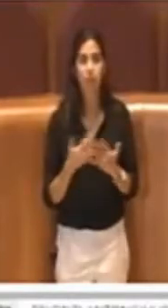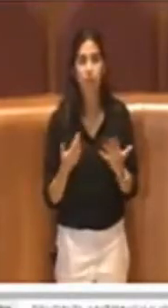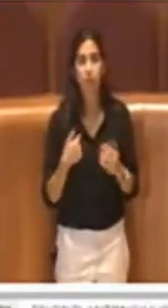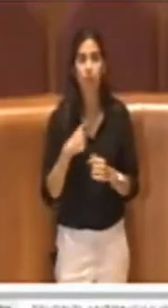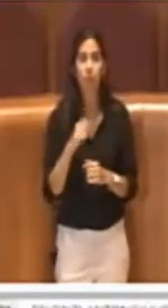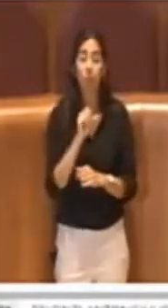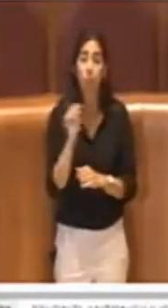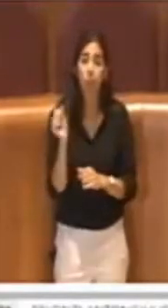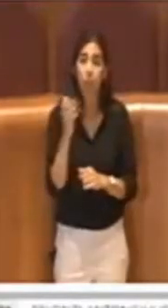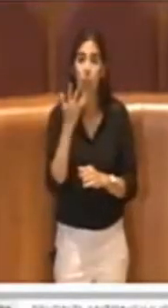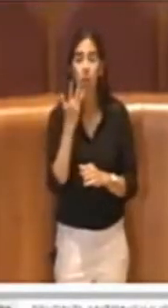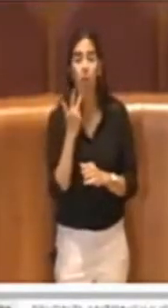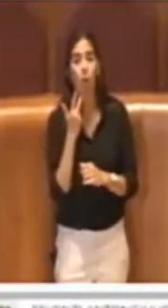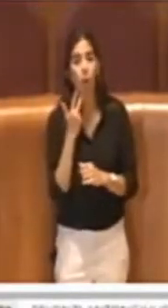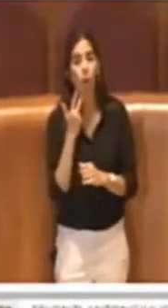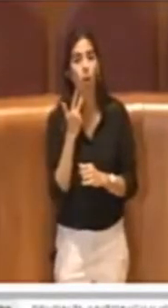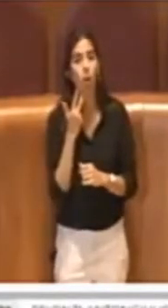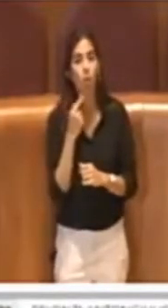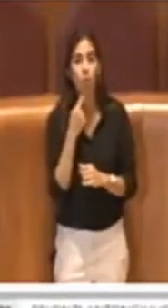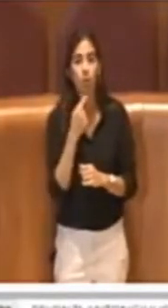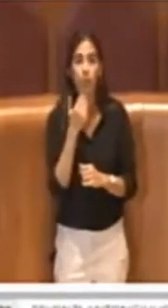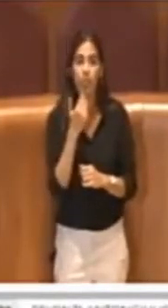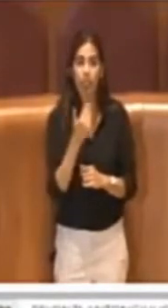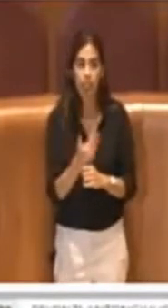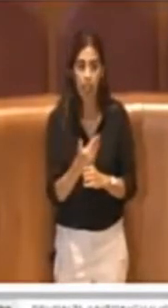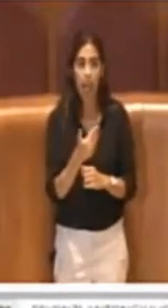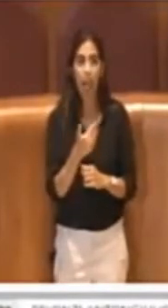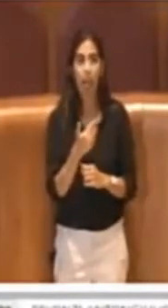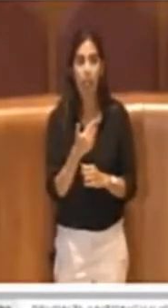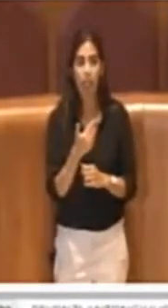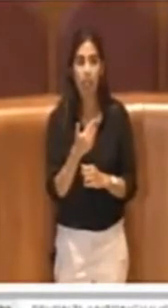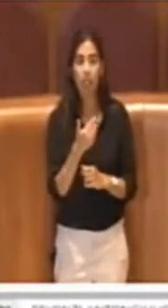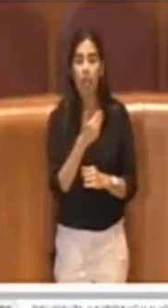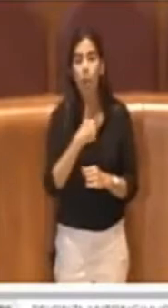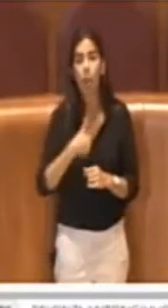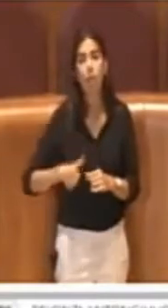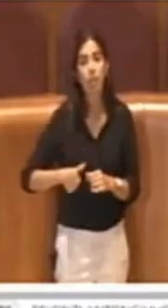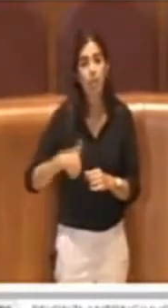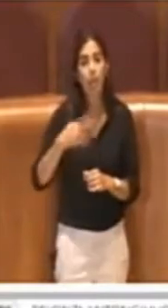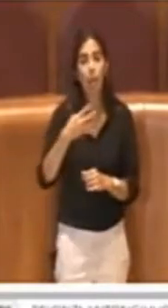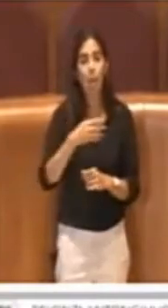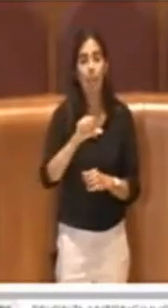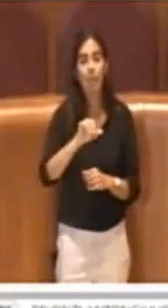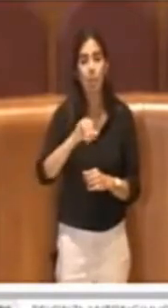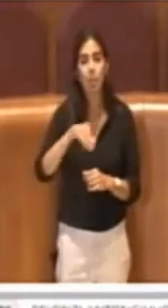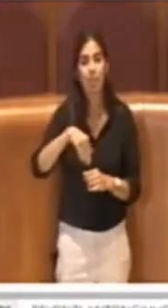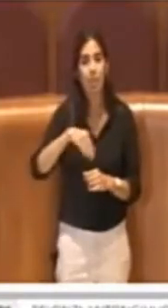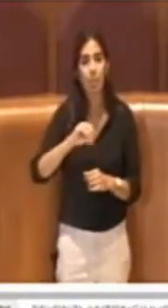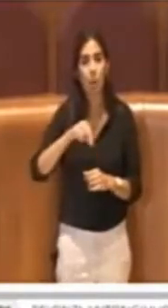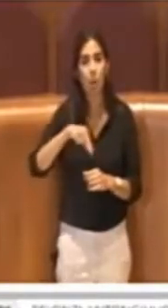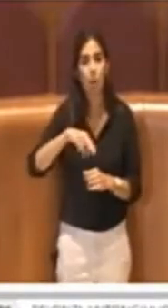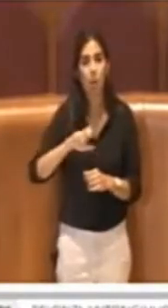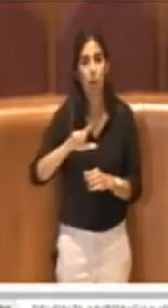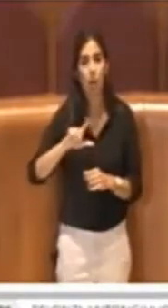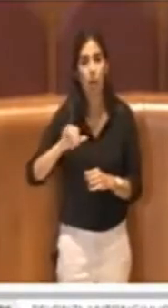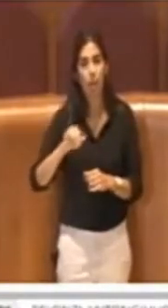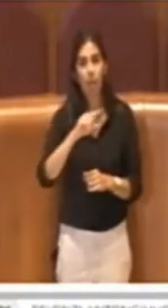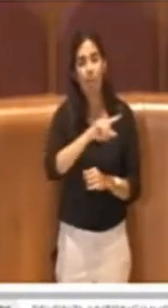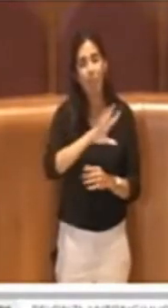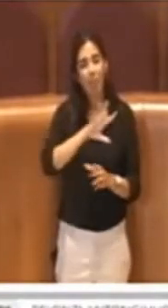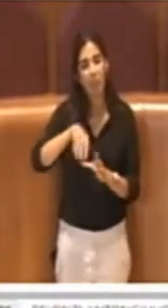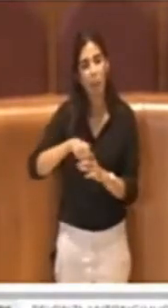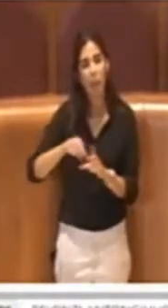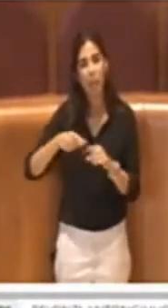Ringrazio prima di tutto il consigliere Massimo Simonelli, che fa anche parte della Commissione Lavori